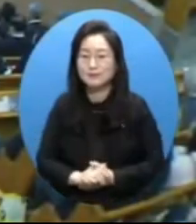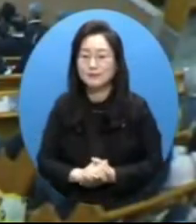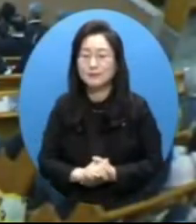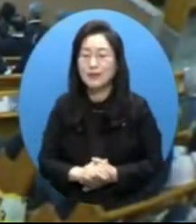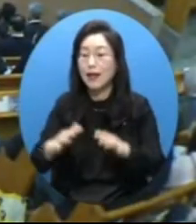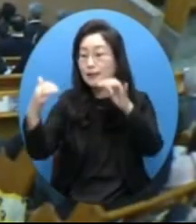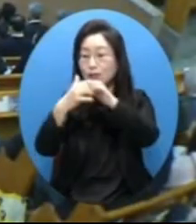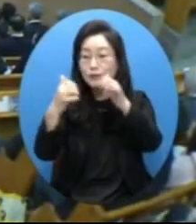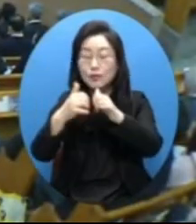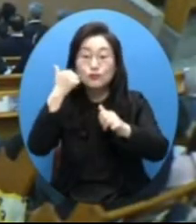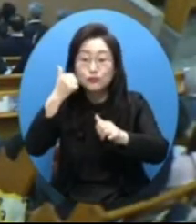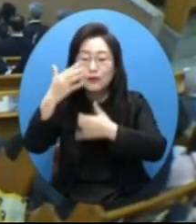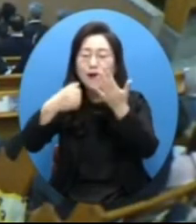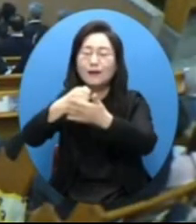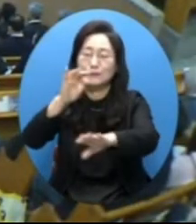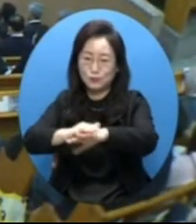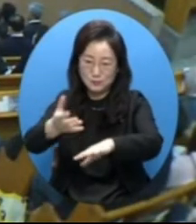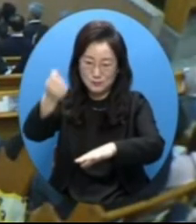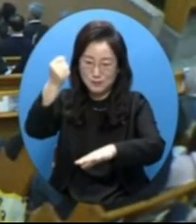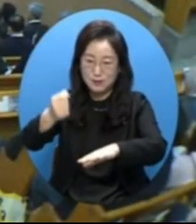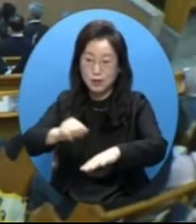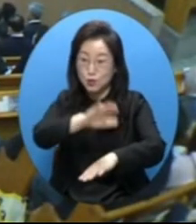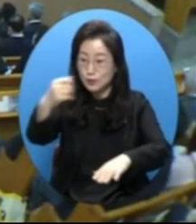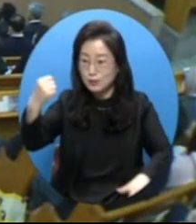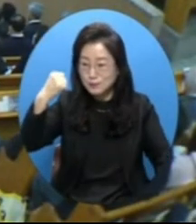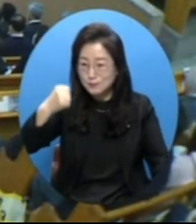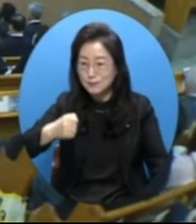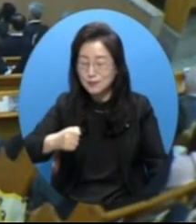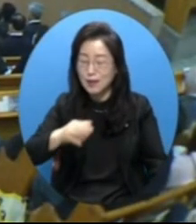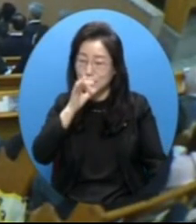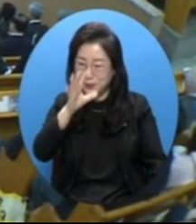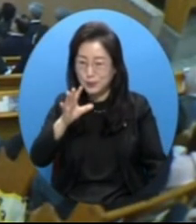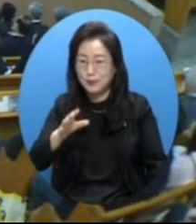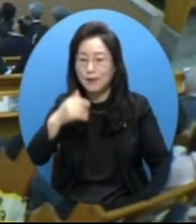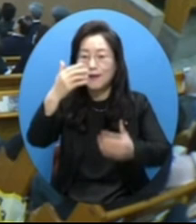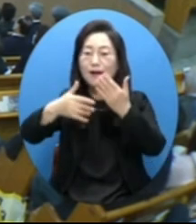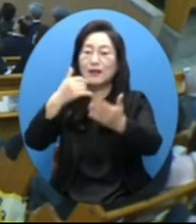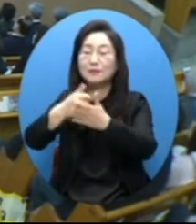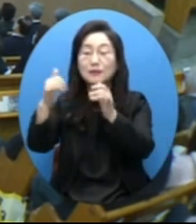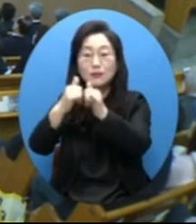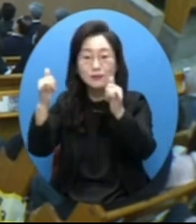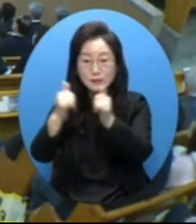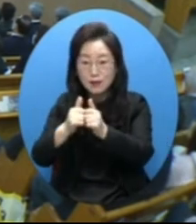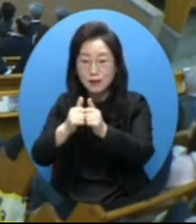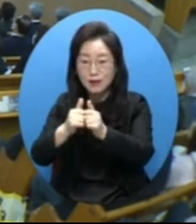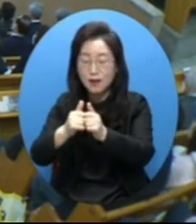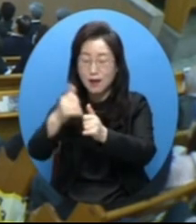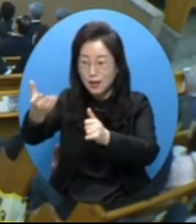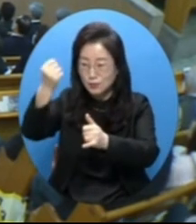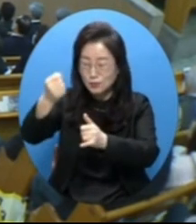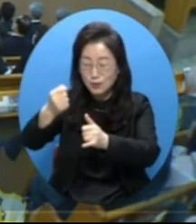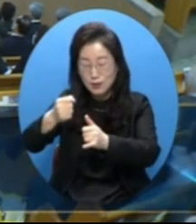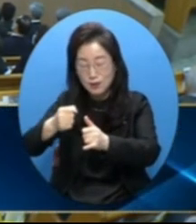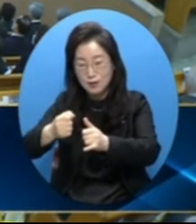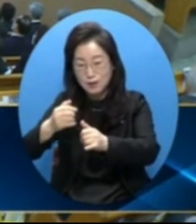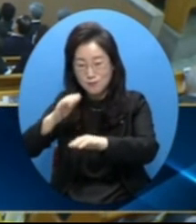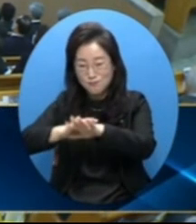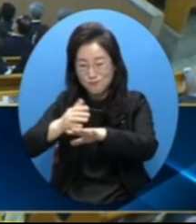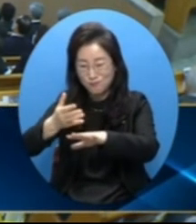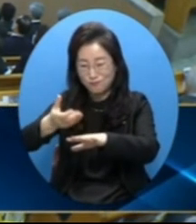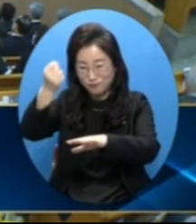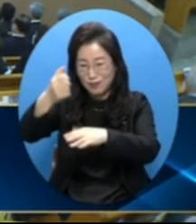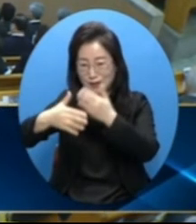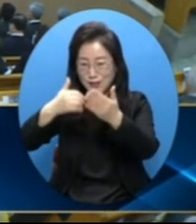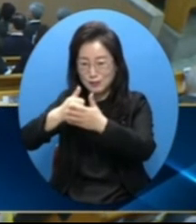전쟁은 하나님께 속한 것입니다 우리의 힘으로 전쟁을 이길 수가 없습니다 하나님께서이 전쟁을 통하여 영광을 받으시고 우리에게 승리를 가다